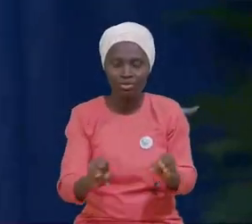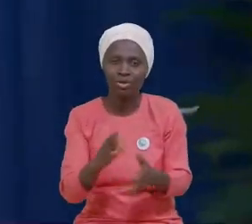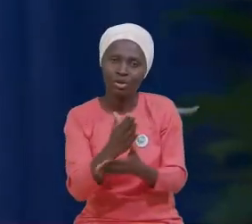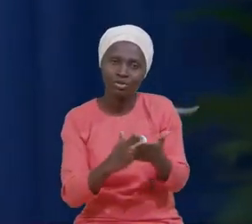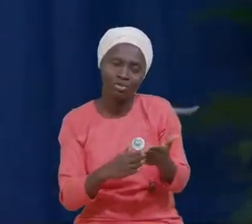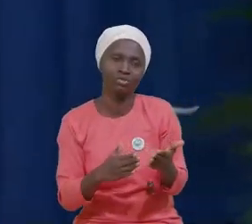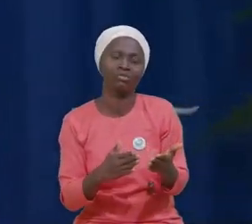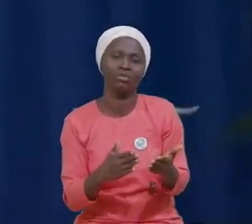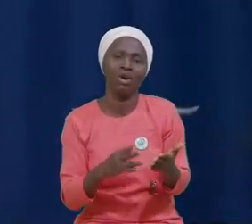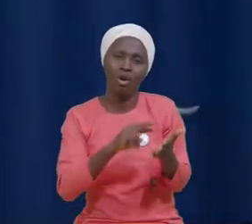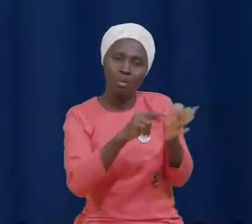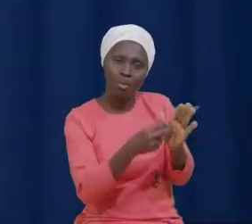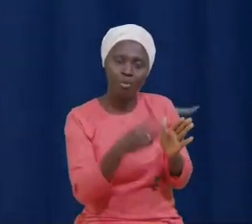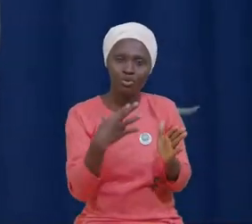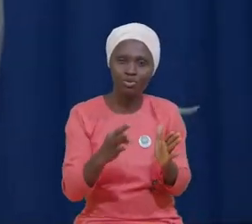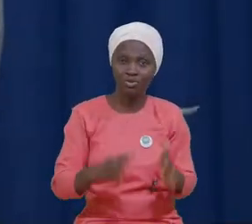qui